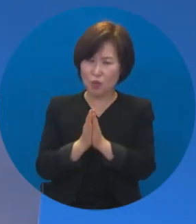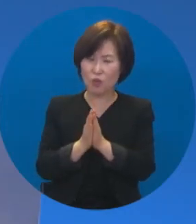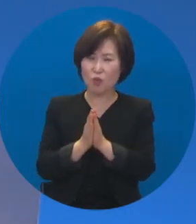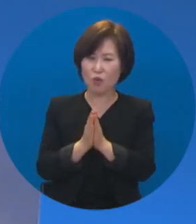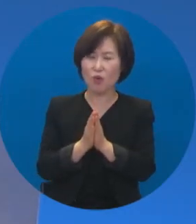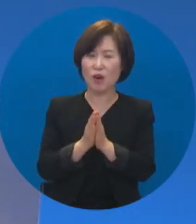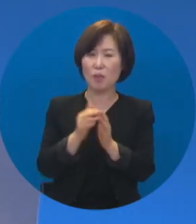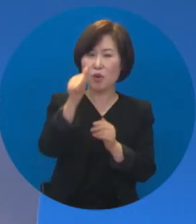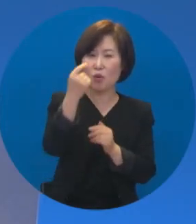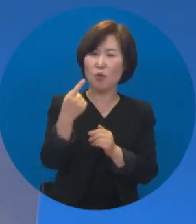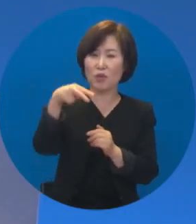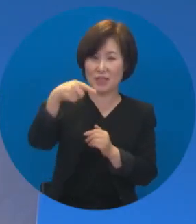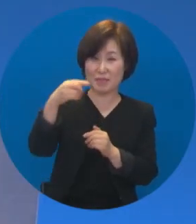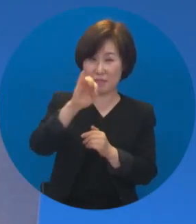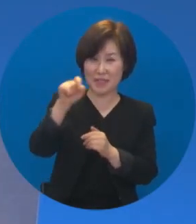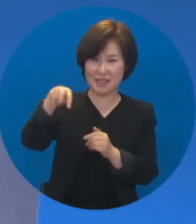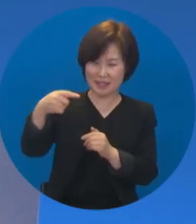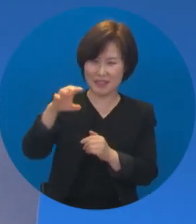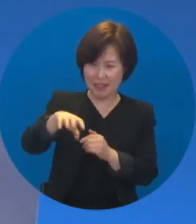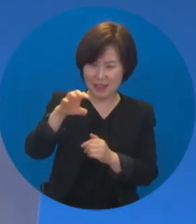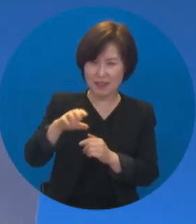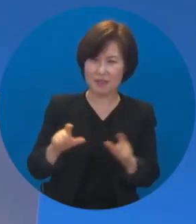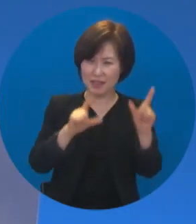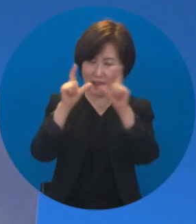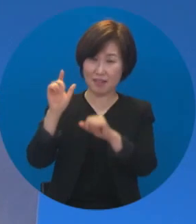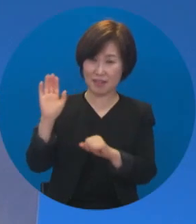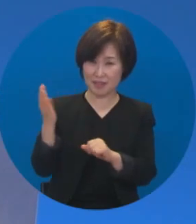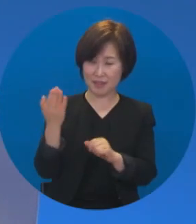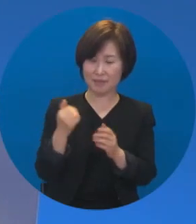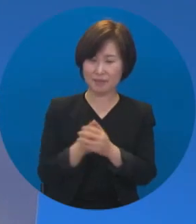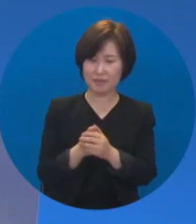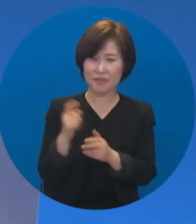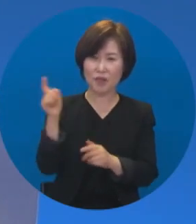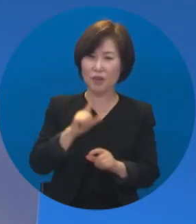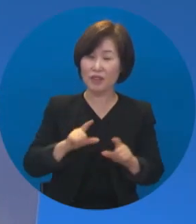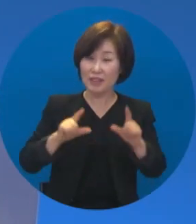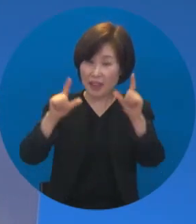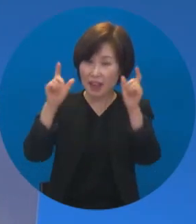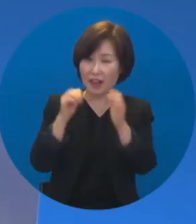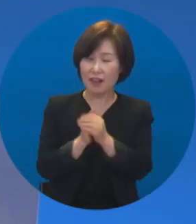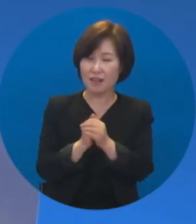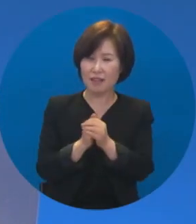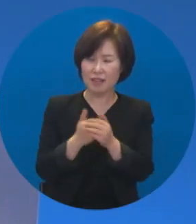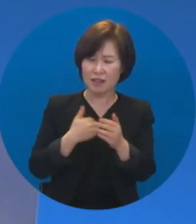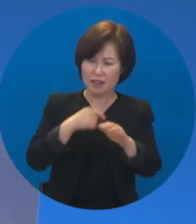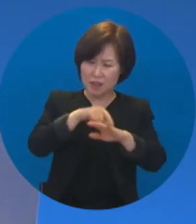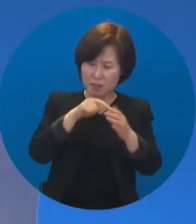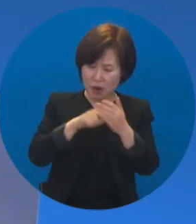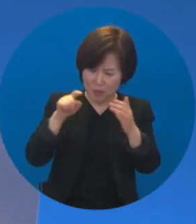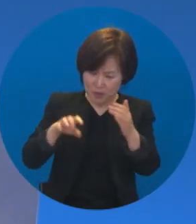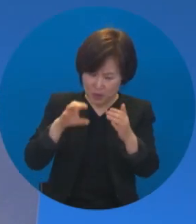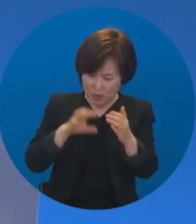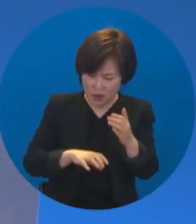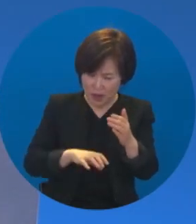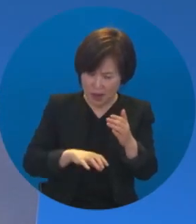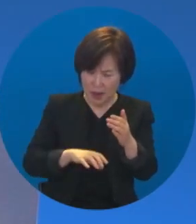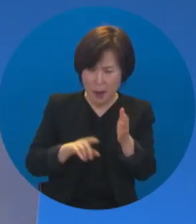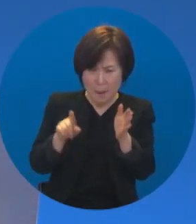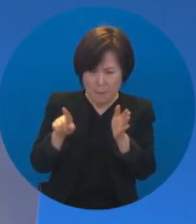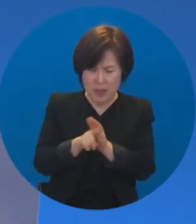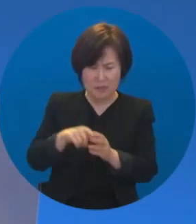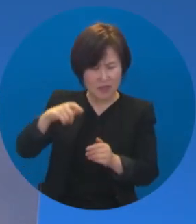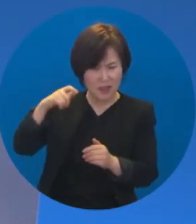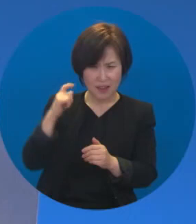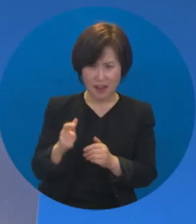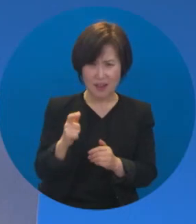생활을 하게 되었습니다. 어느 날 제 마음속에 막 믿음이 생기는 거예요. 내